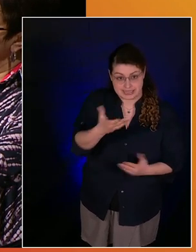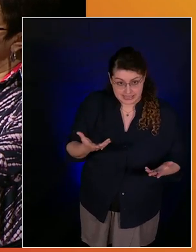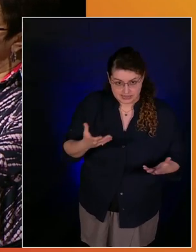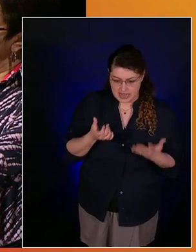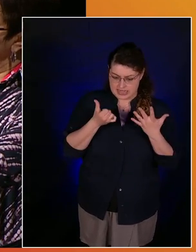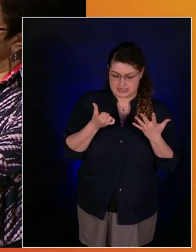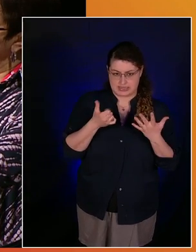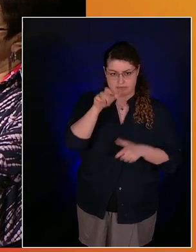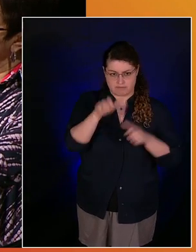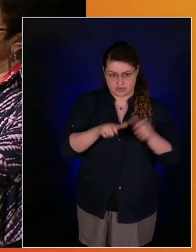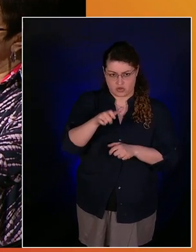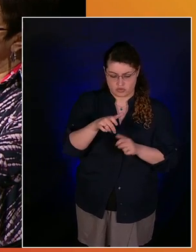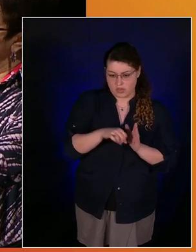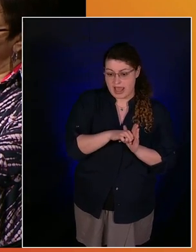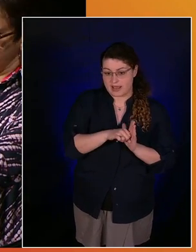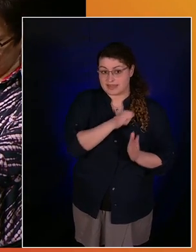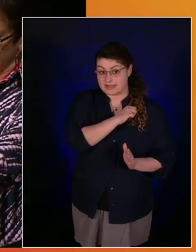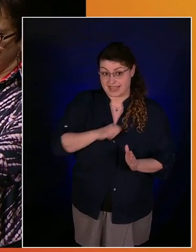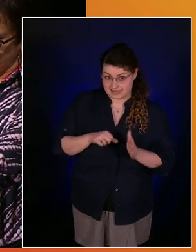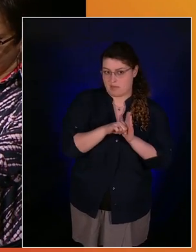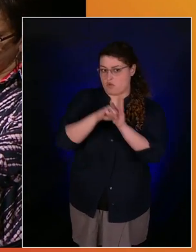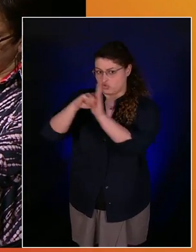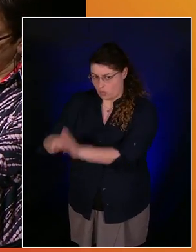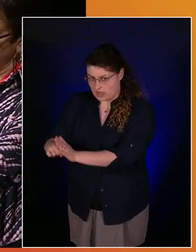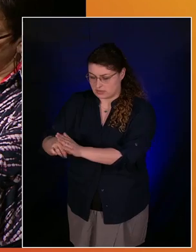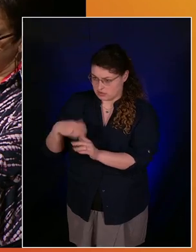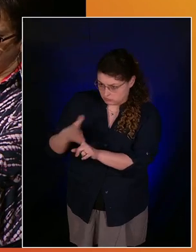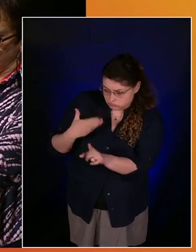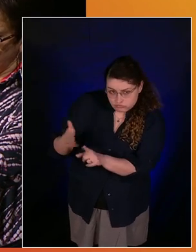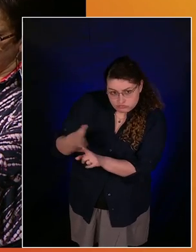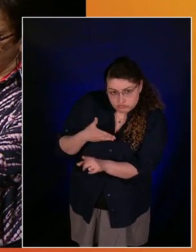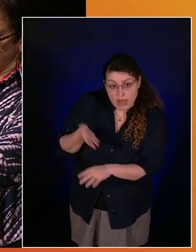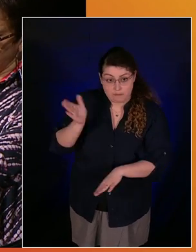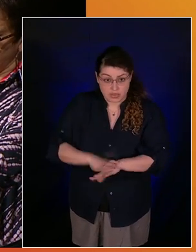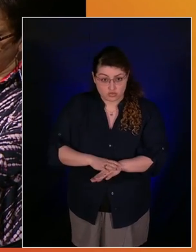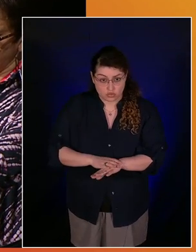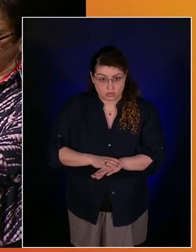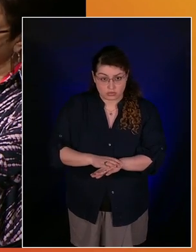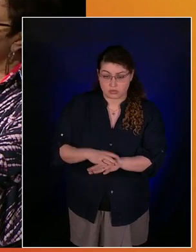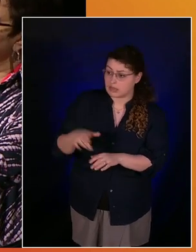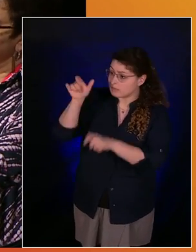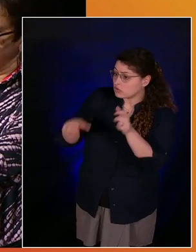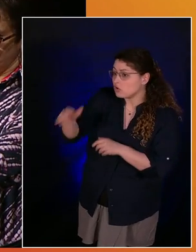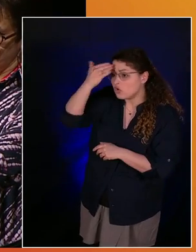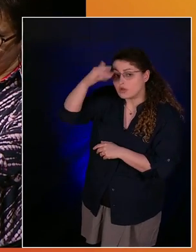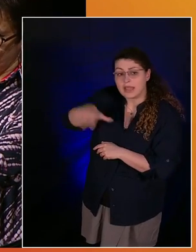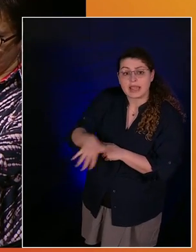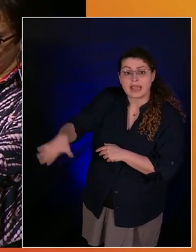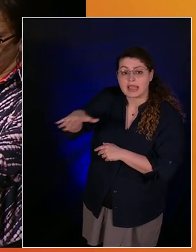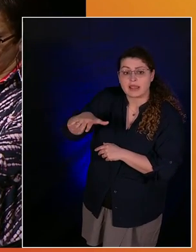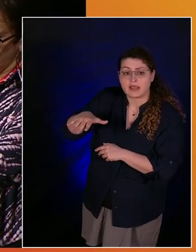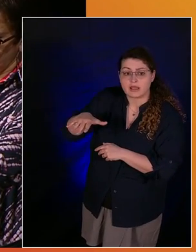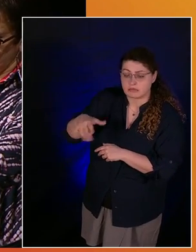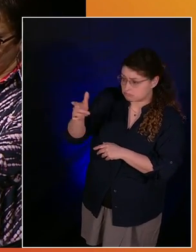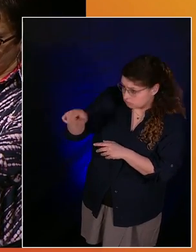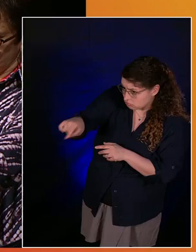membres d'extrême droite av tabassé deux camarades de la CGT par contre les membres deextrême droite qui sont connus restent complètement en